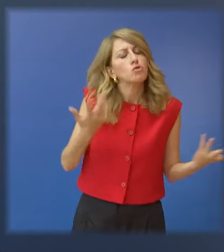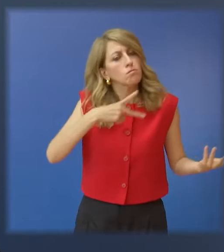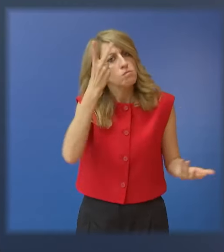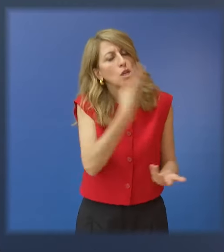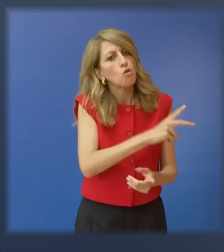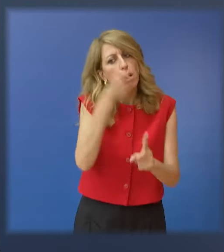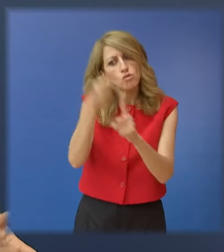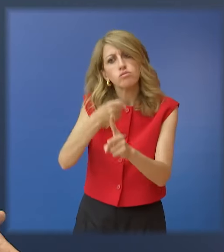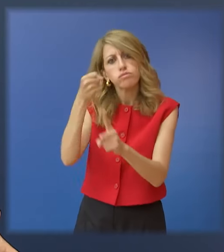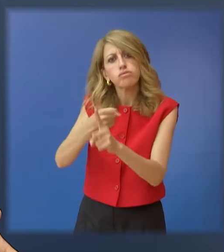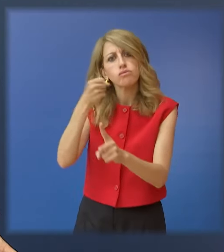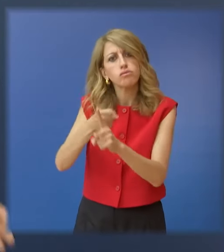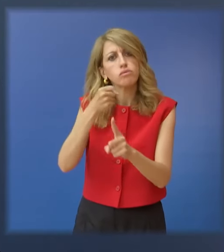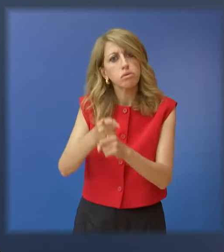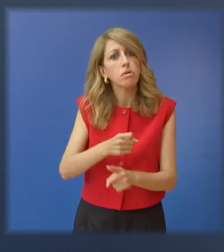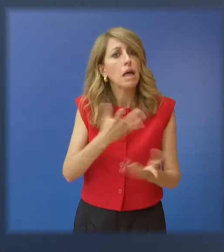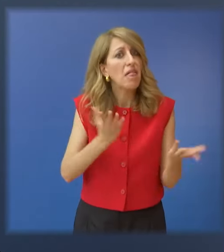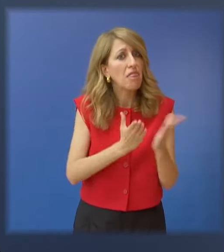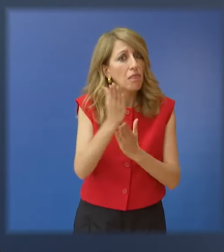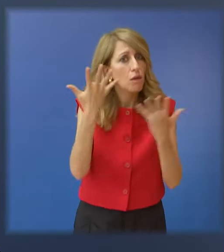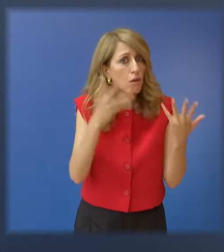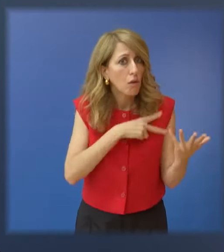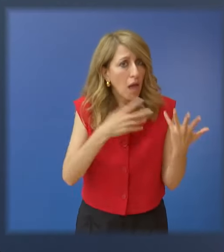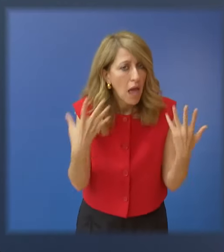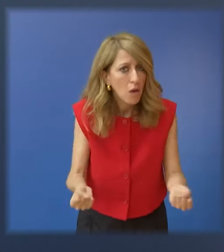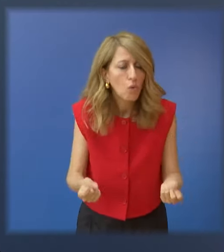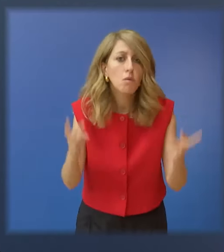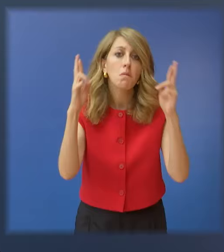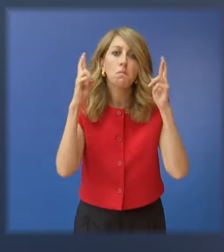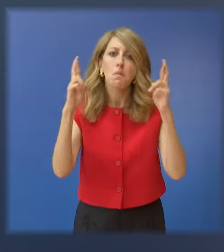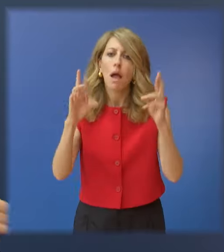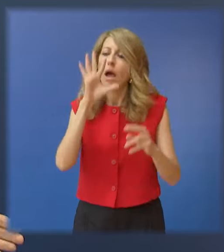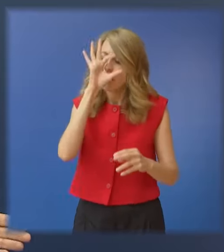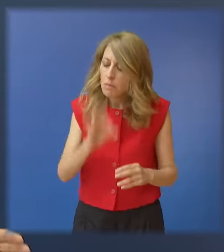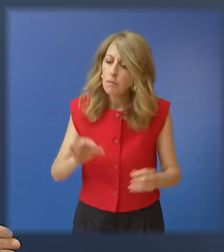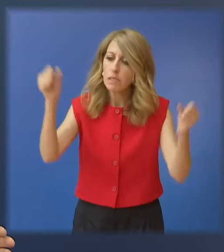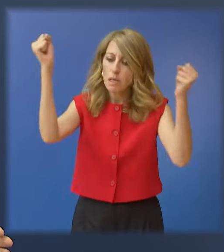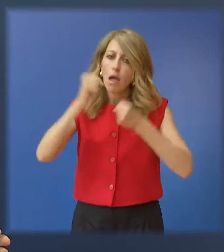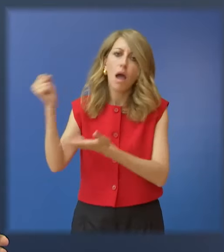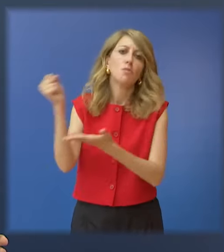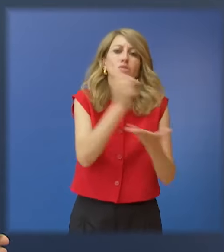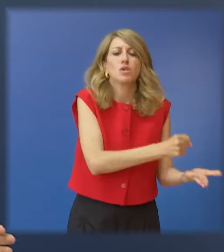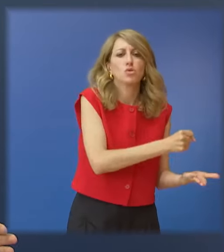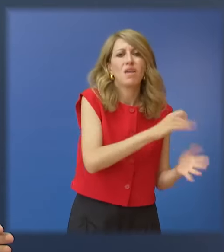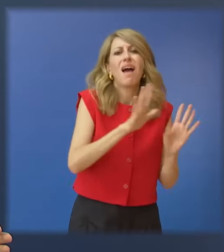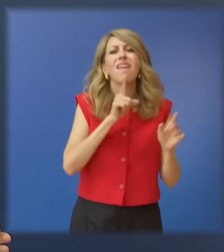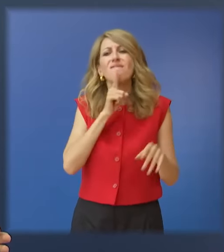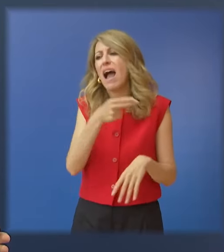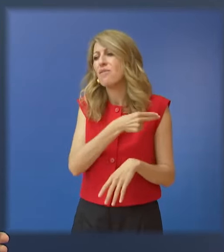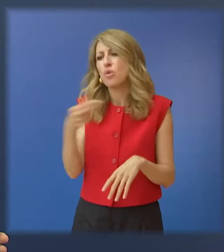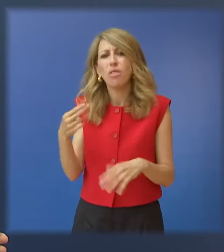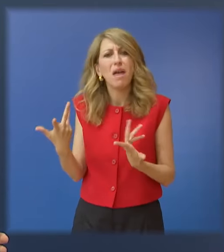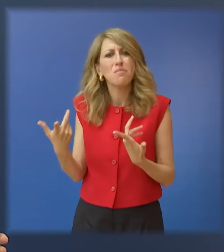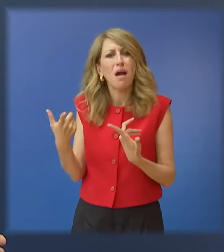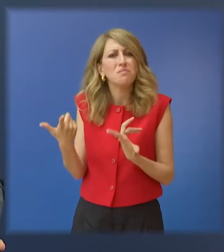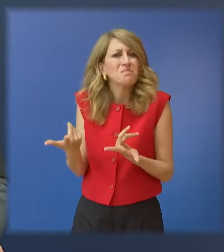δίκαιο μακάρι να δικαιωθούν δεν το γνωρίζω αλλά πώς μπορεί να γίνεται η σύνδεση με τον πρωθυπουργό μόνο και μόνο για δημιουργία πολιτικών εντυπώσεων νομίζω ότι δεν οδηγή κάπου όλο